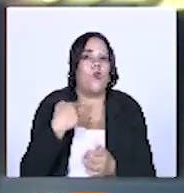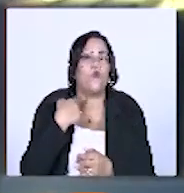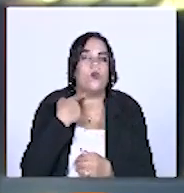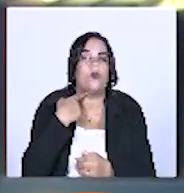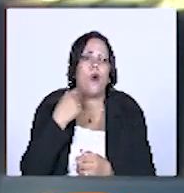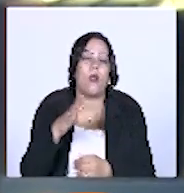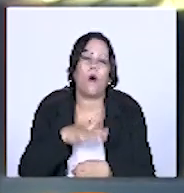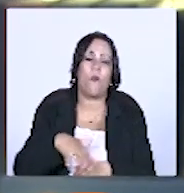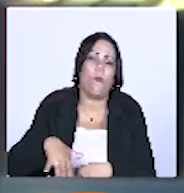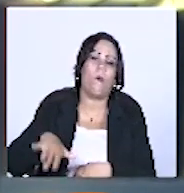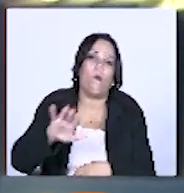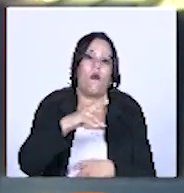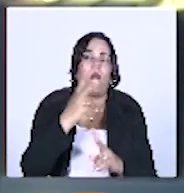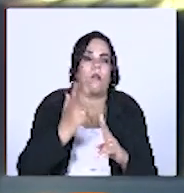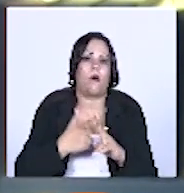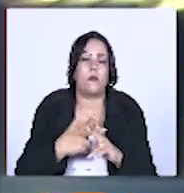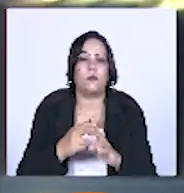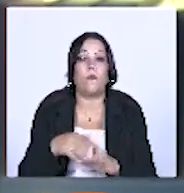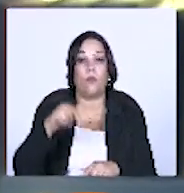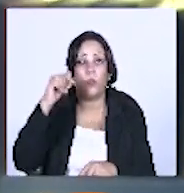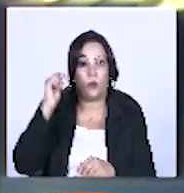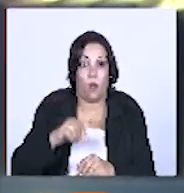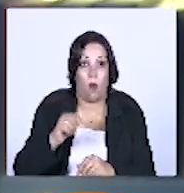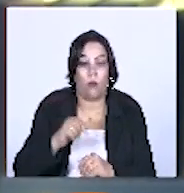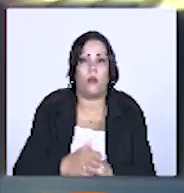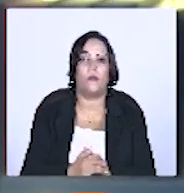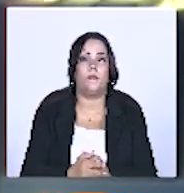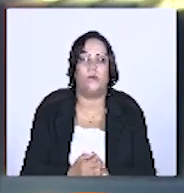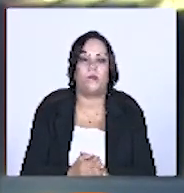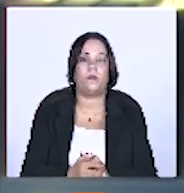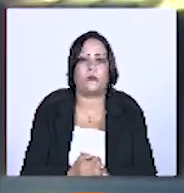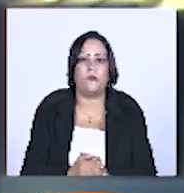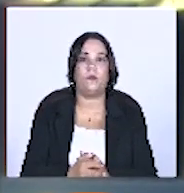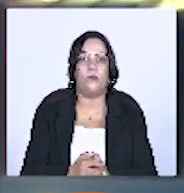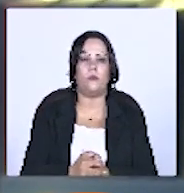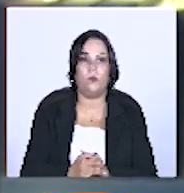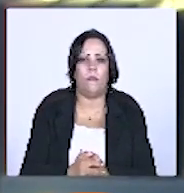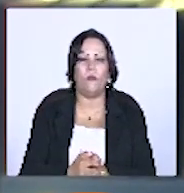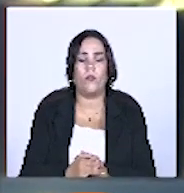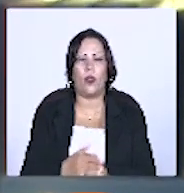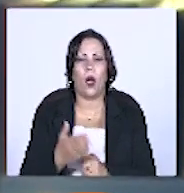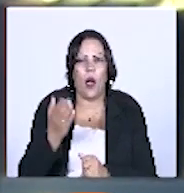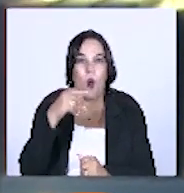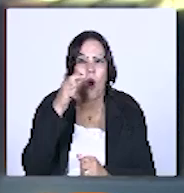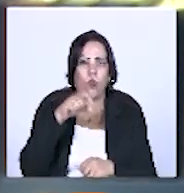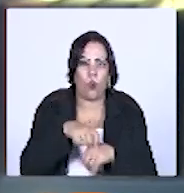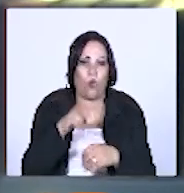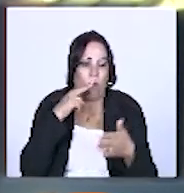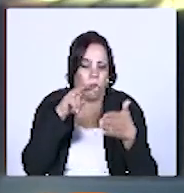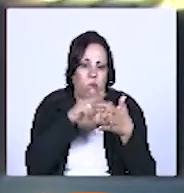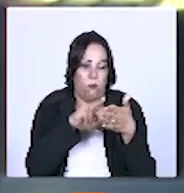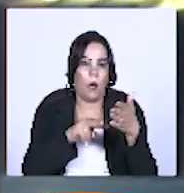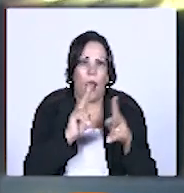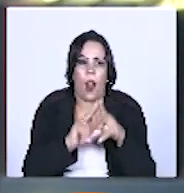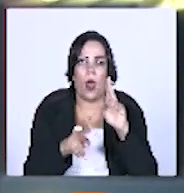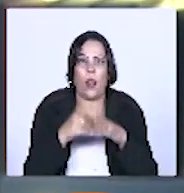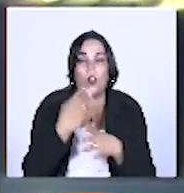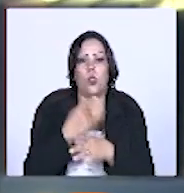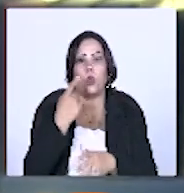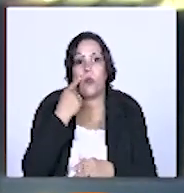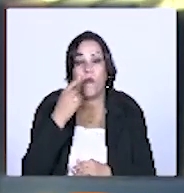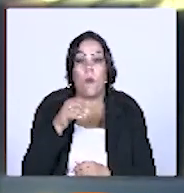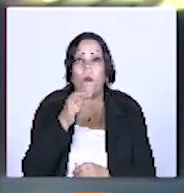كل الاطراف النهارده يعني قريت حاجه ان وده